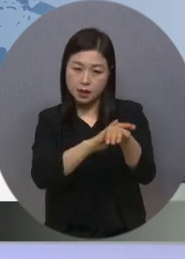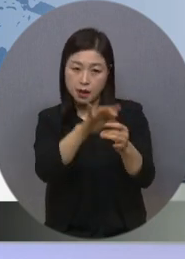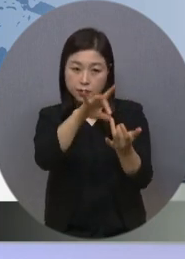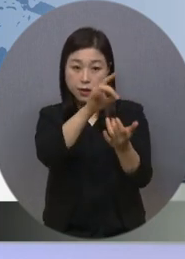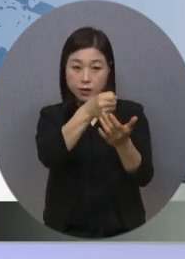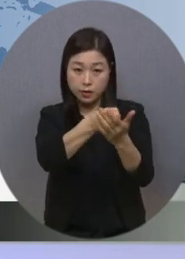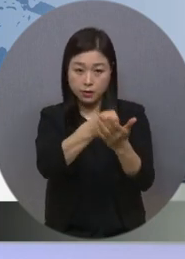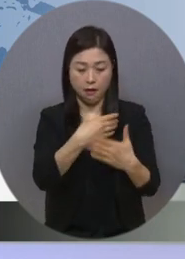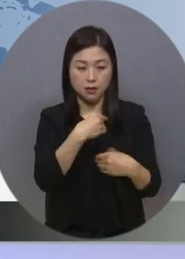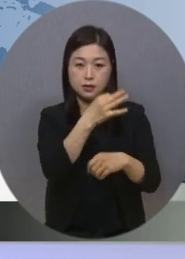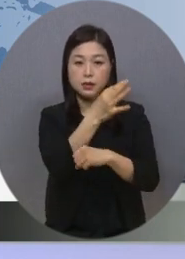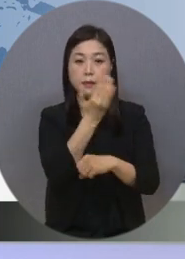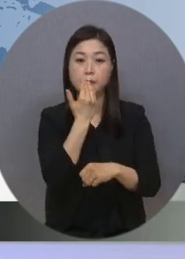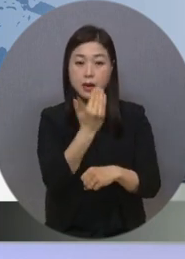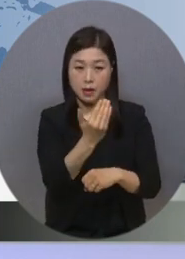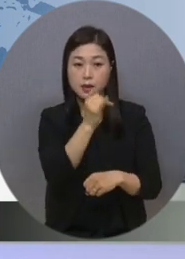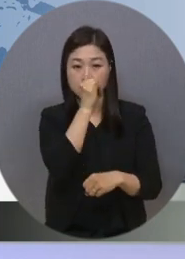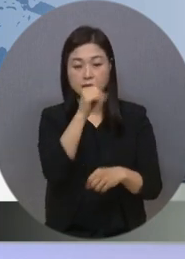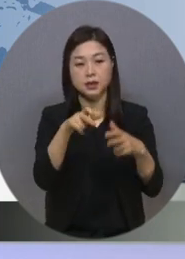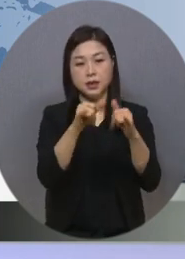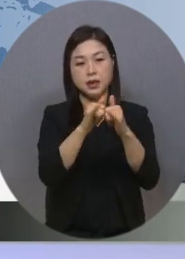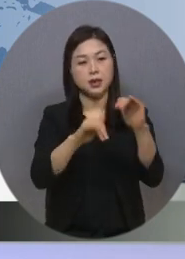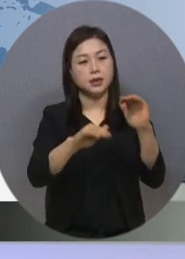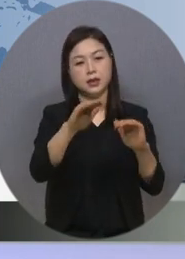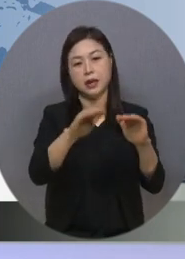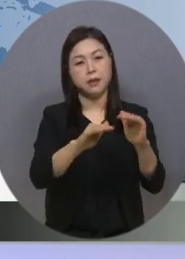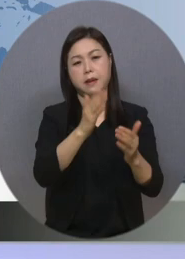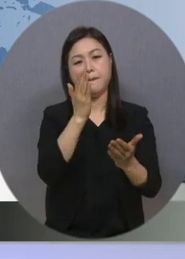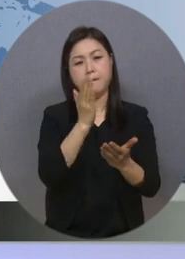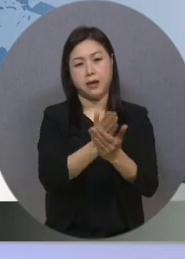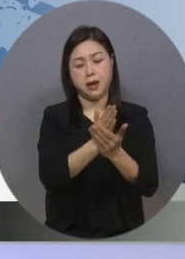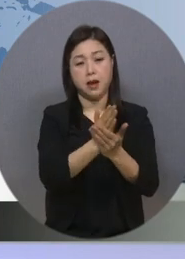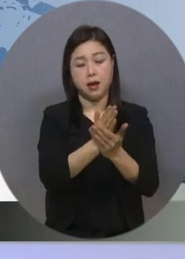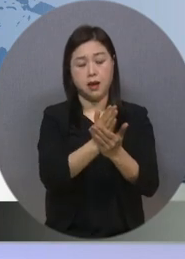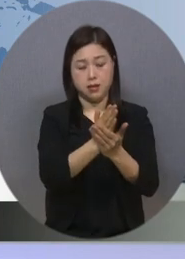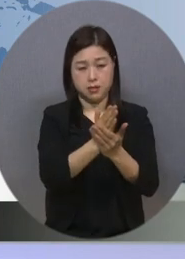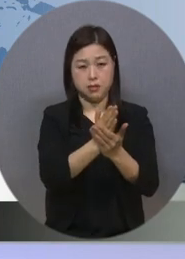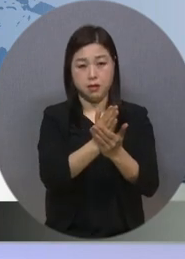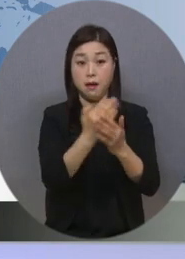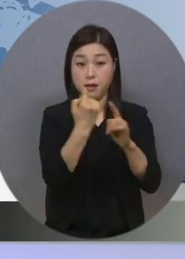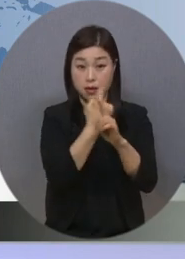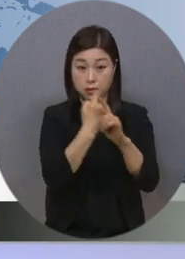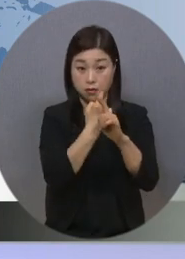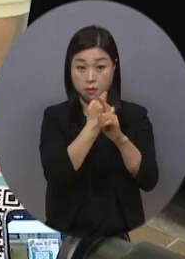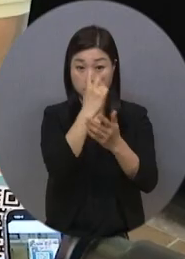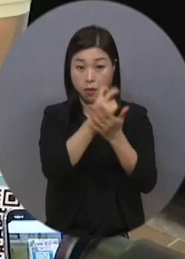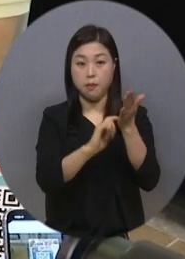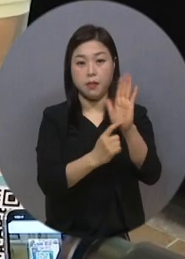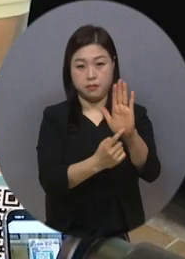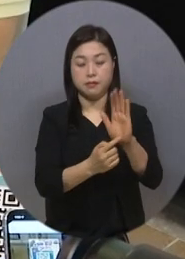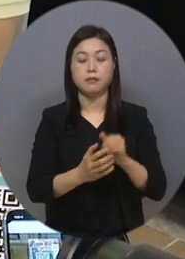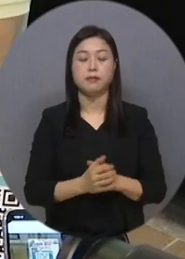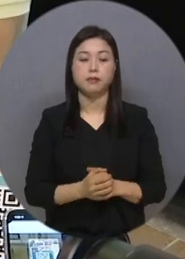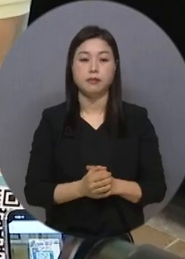구매할 수 있도록 하는 장애인 차별 금지법 개정안이 발의된 건데요 박성윤 기자입니다